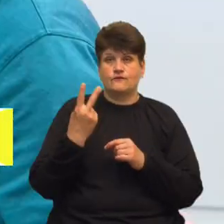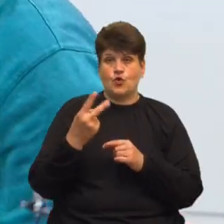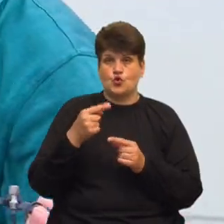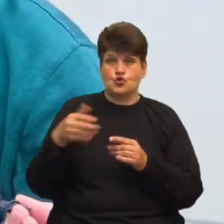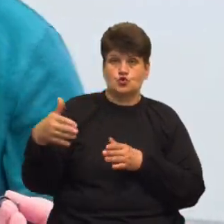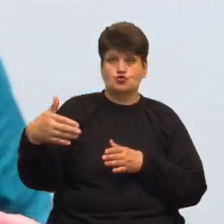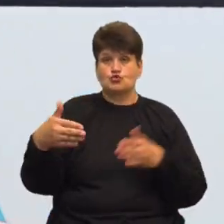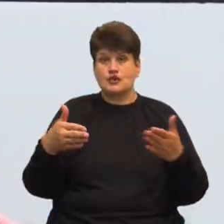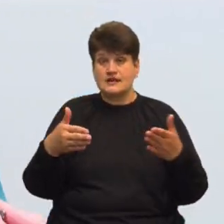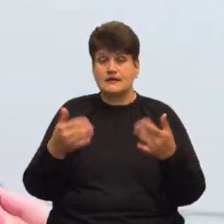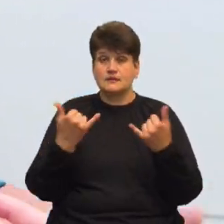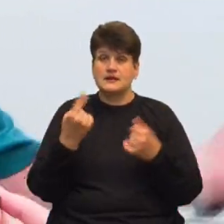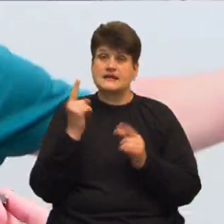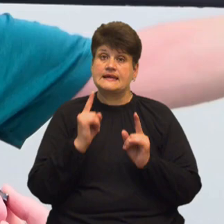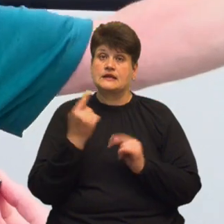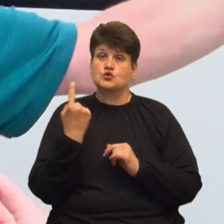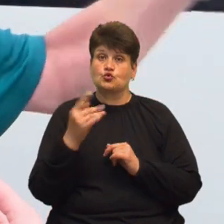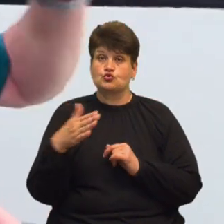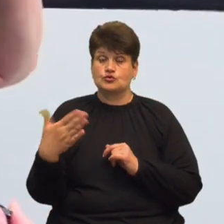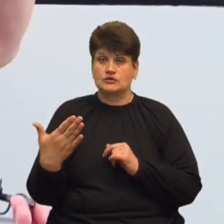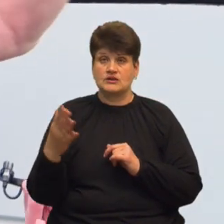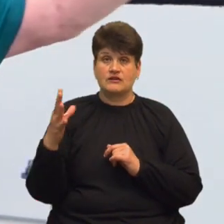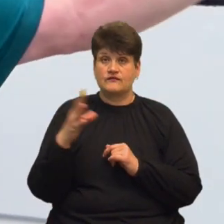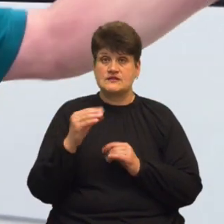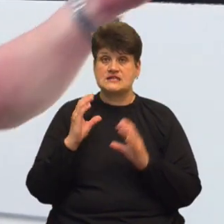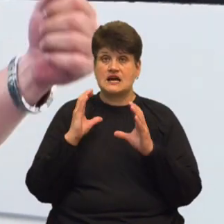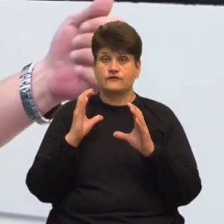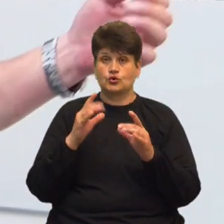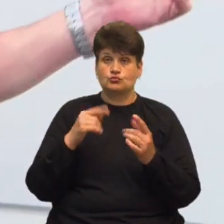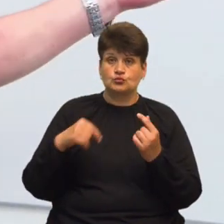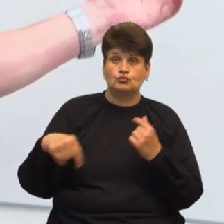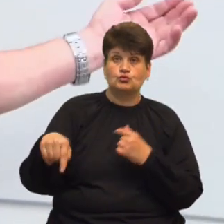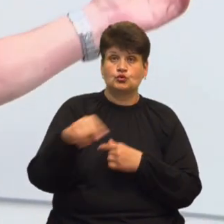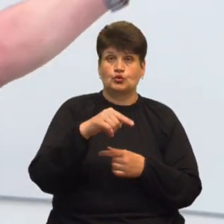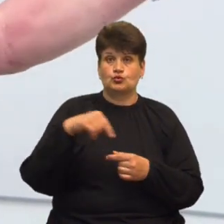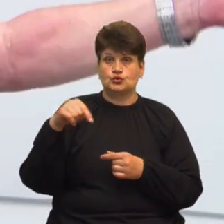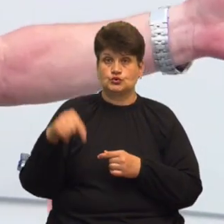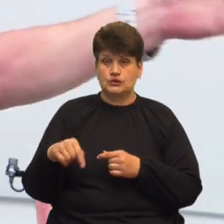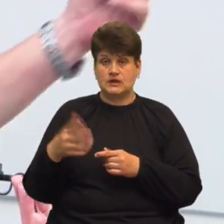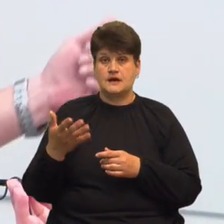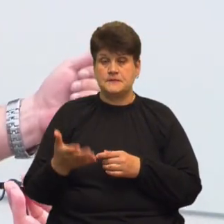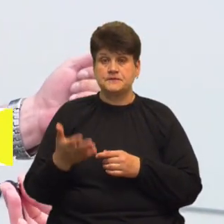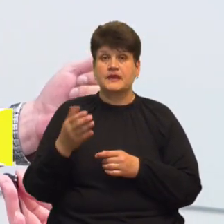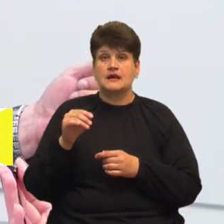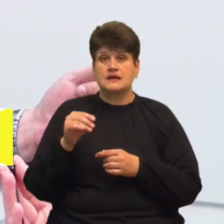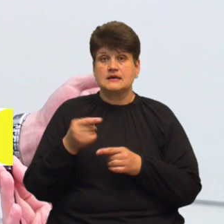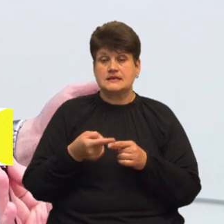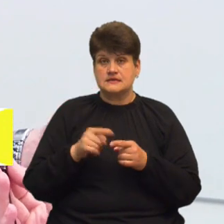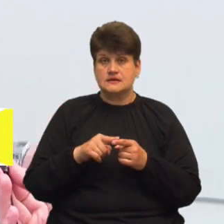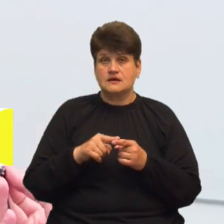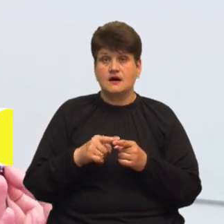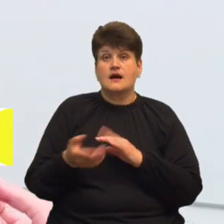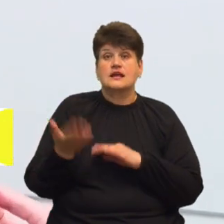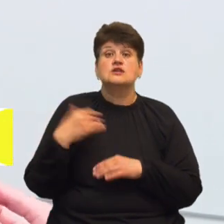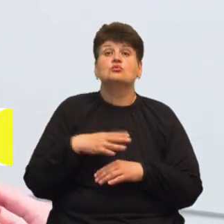однієї. Люди дуже путаються. Чому? Тому що автобуси всі заїжджають так по кругу, всі сюди. О, жінка приходить, їхати до Бережан, вона не знає. Раніше